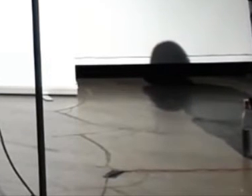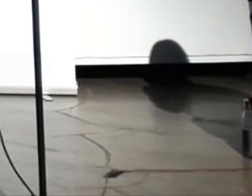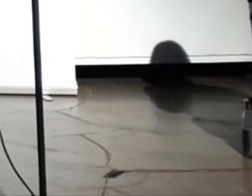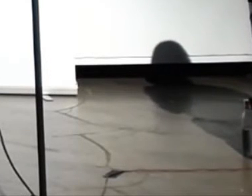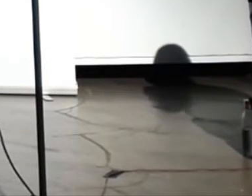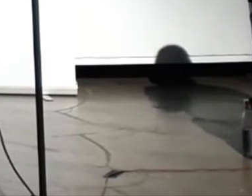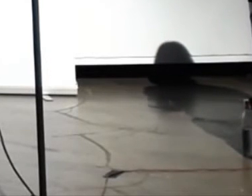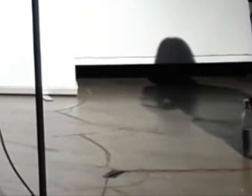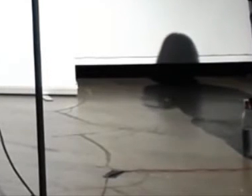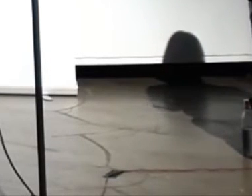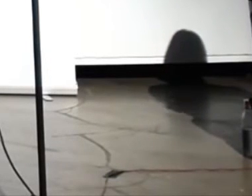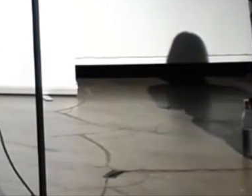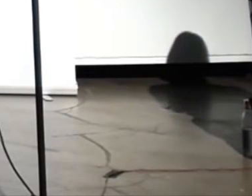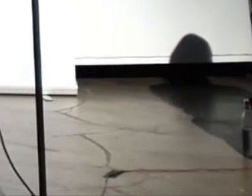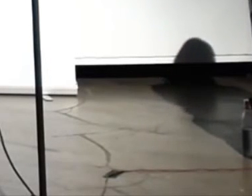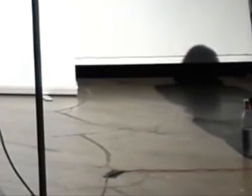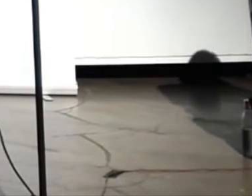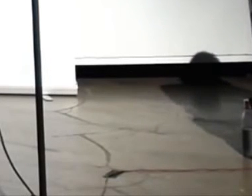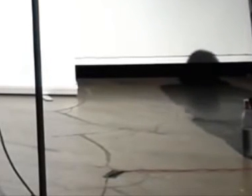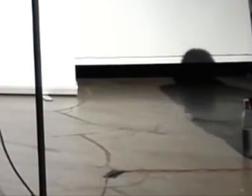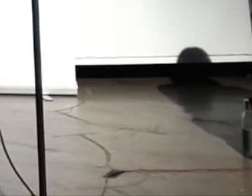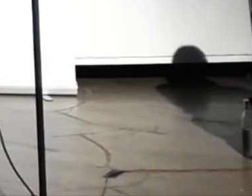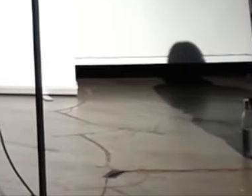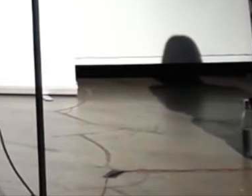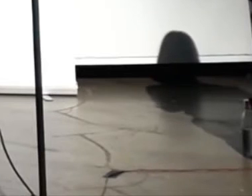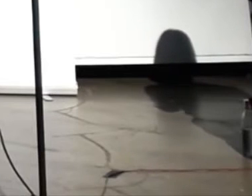Tarjotaan tietoa ja työkaluja kulttuuripalveluiden